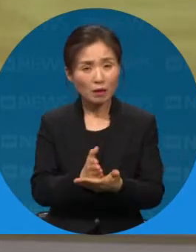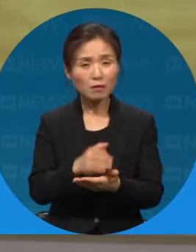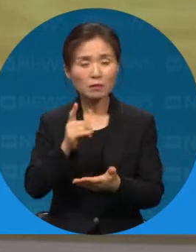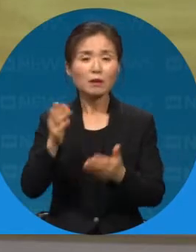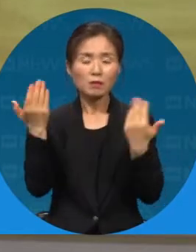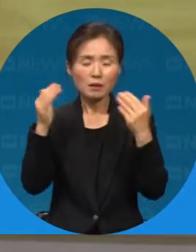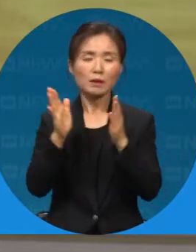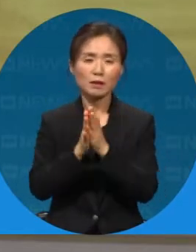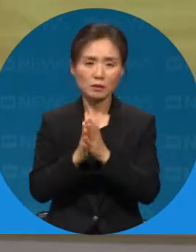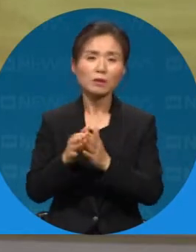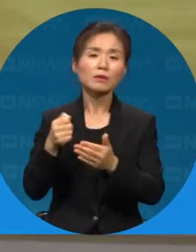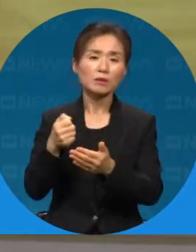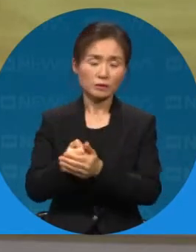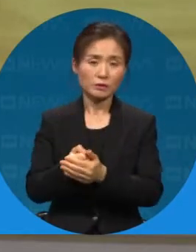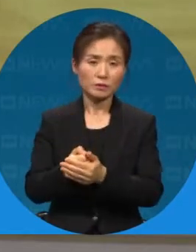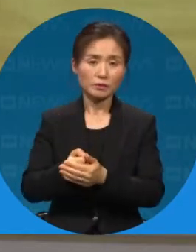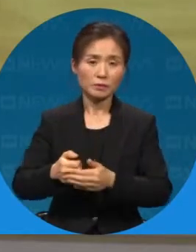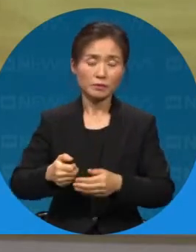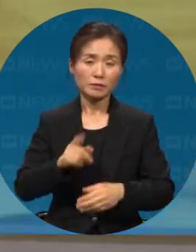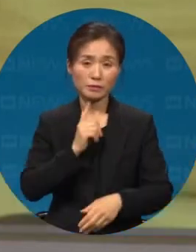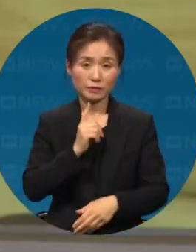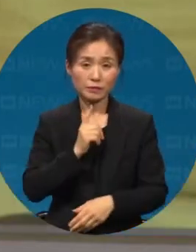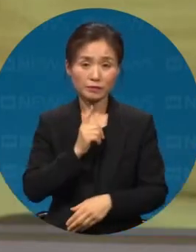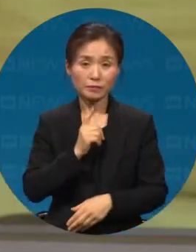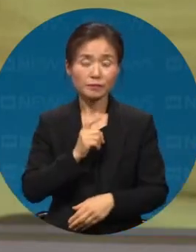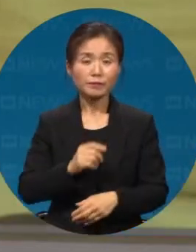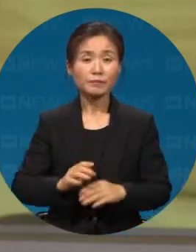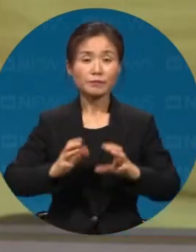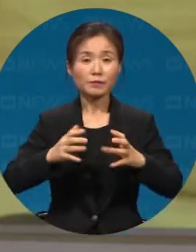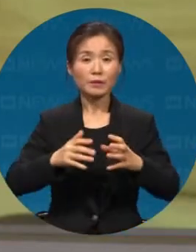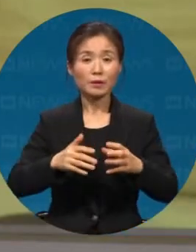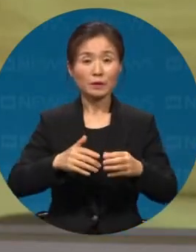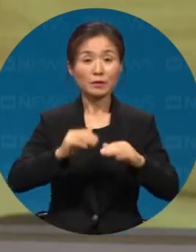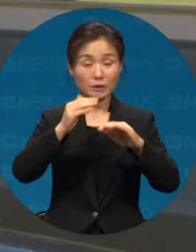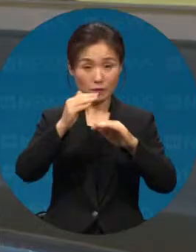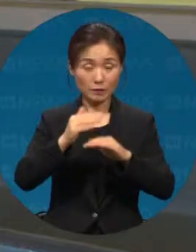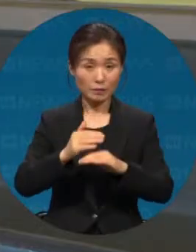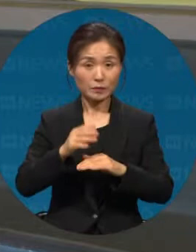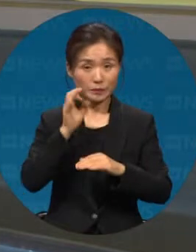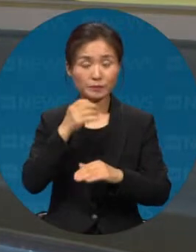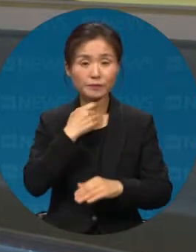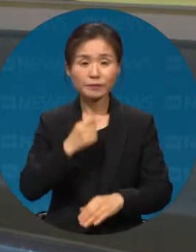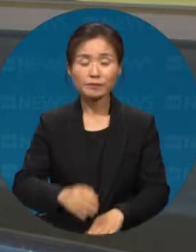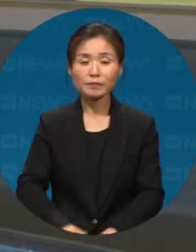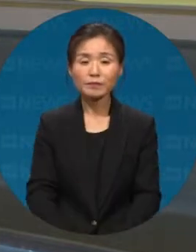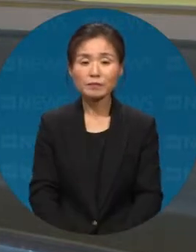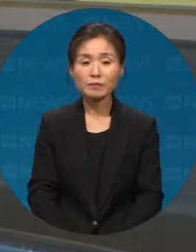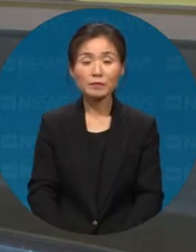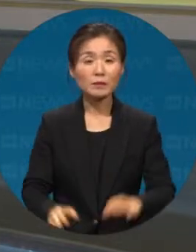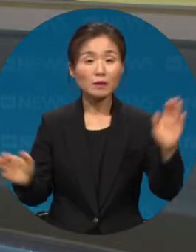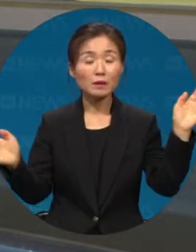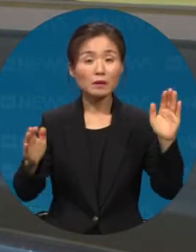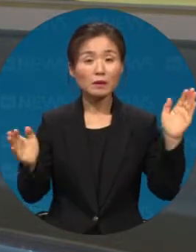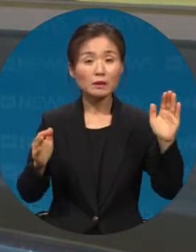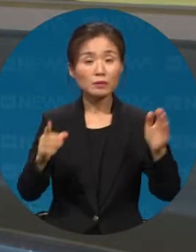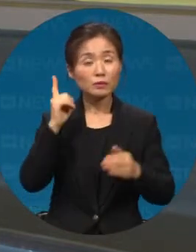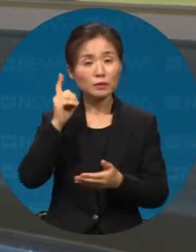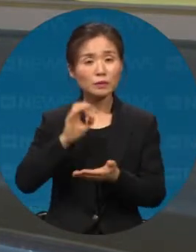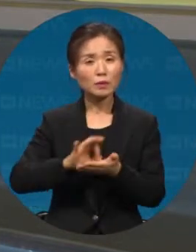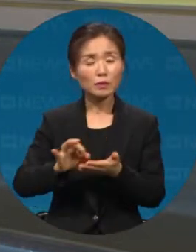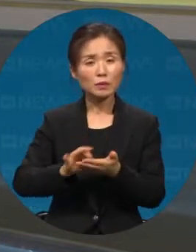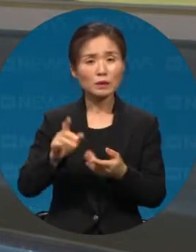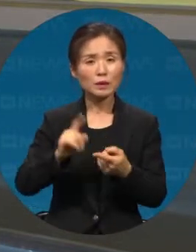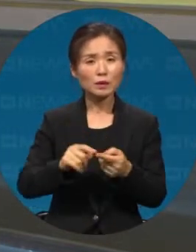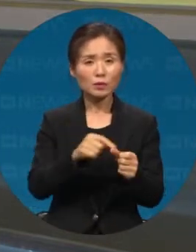일이라는 겁니다 자세한 내용 클로 베니스 브리핑에서 살펴보겠습니다 자 학생들의 휴대전화 사용에 대한 교육부의